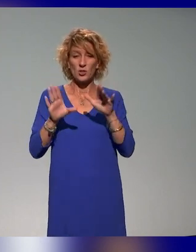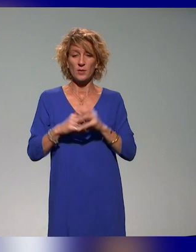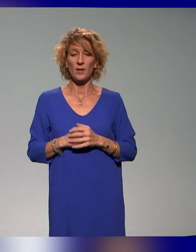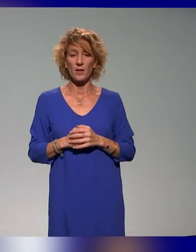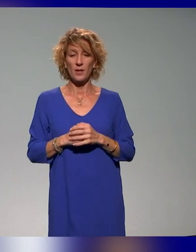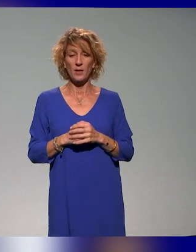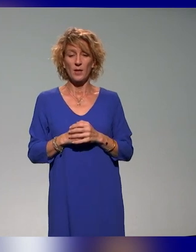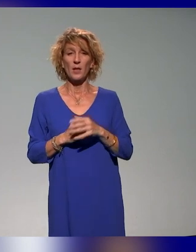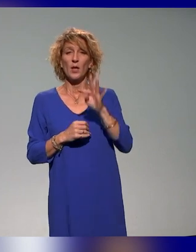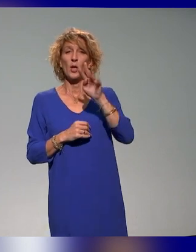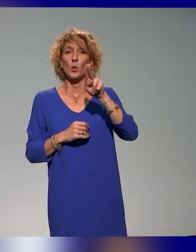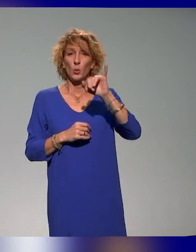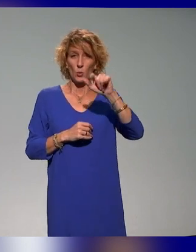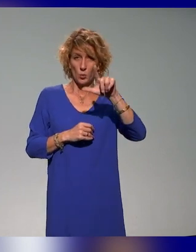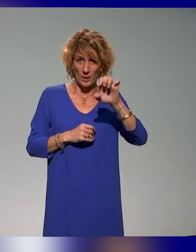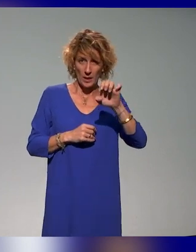Thématique.